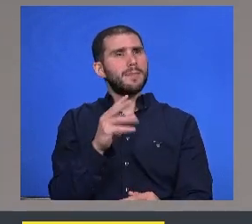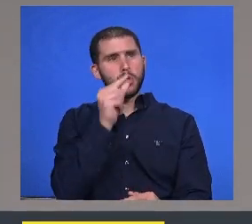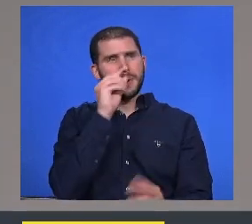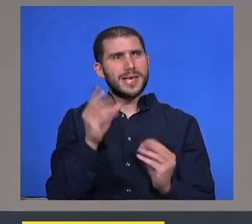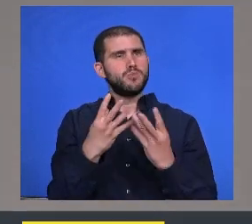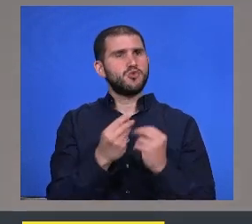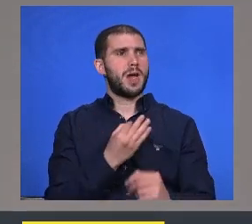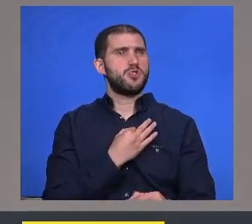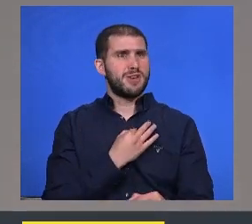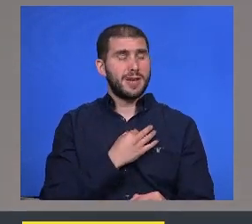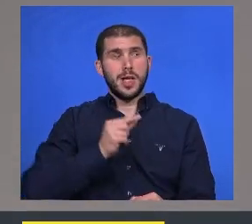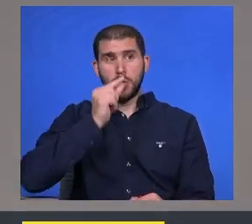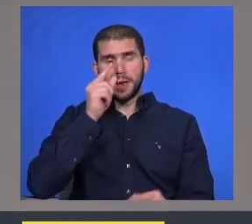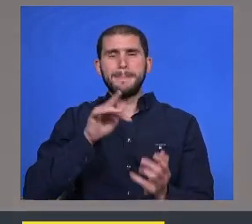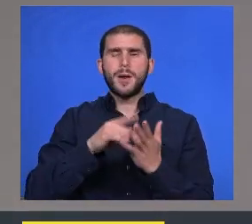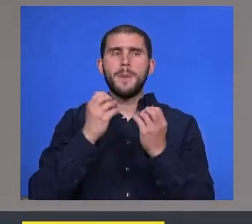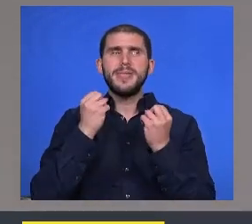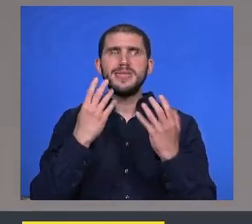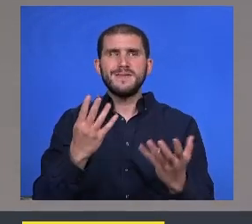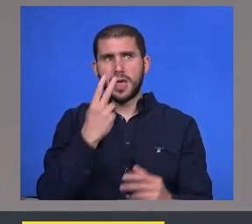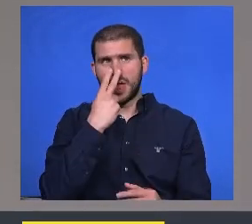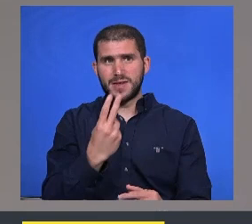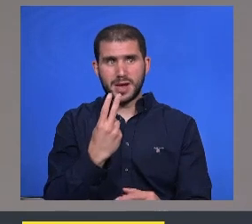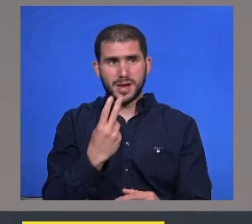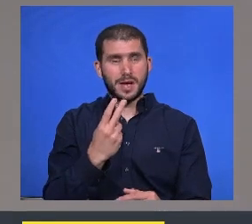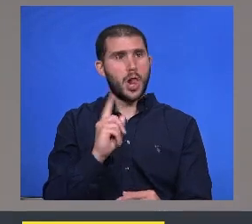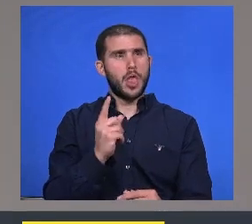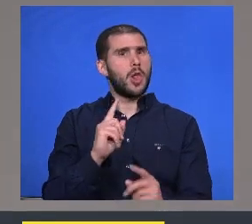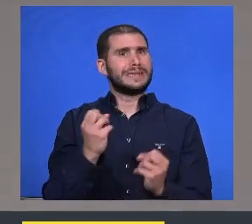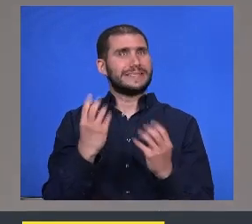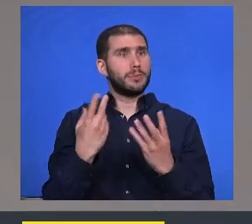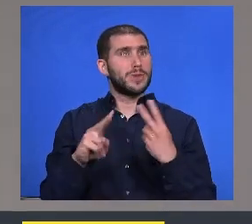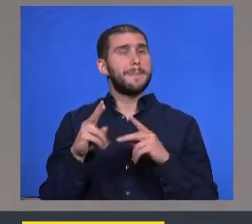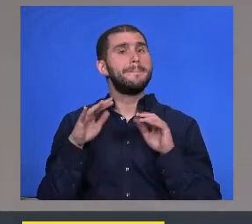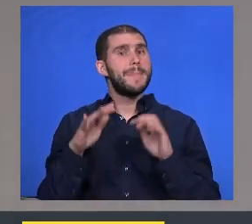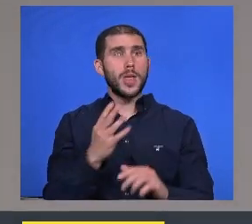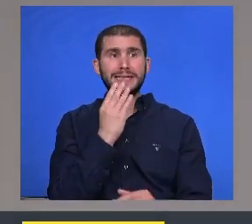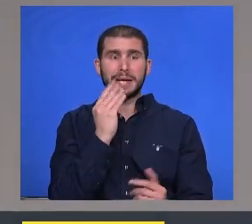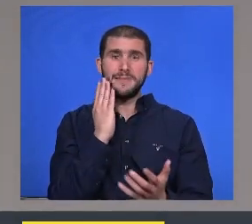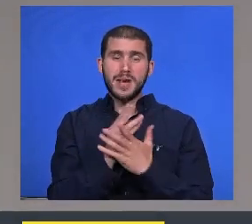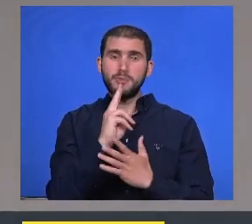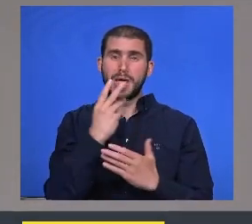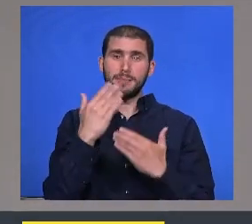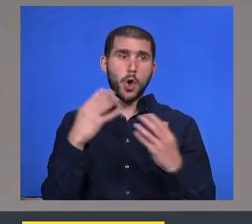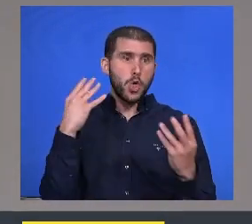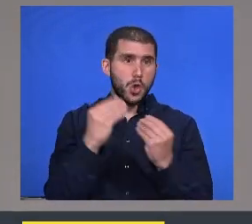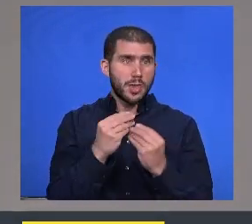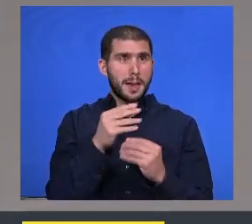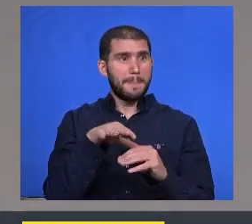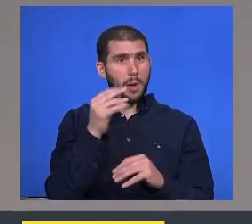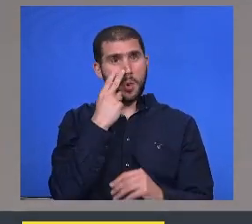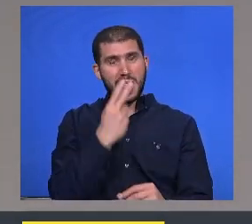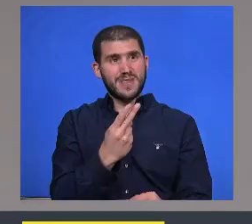עם משפחתי. דובאי הוא מקום נפלא לבקר בו, ולא בכדי יותר ממיליון ישראלים בשנתיים האחרונות בחרו גם